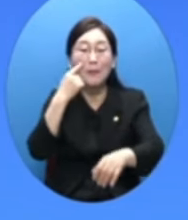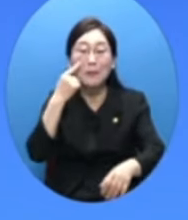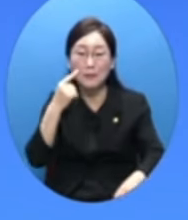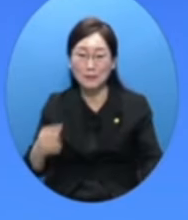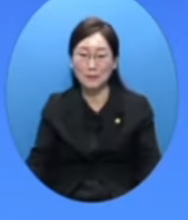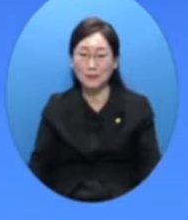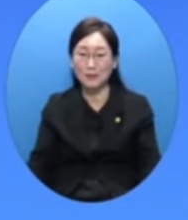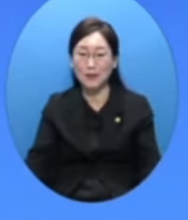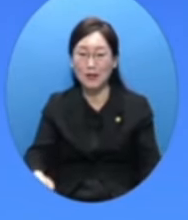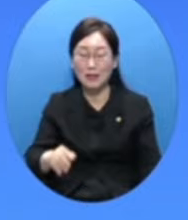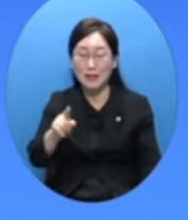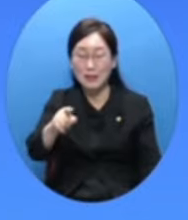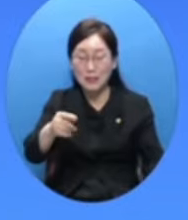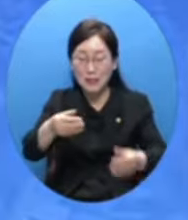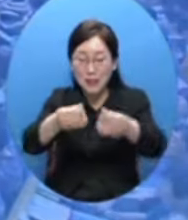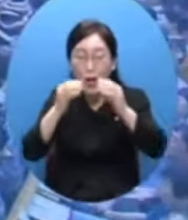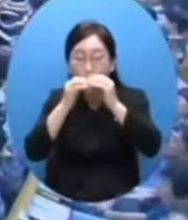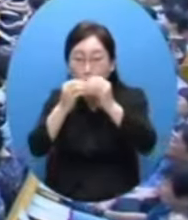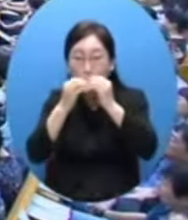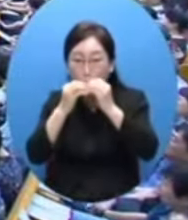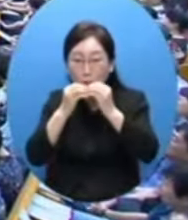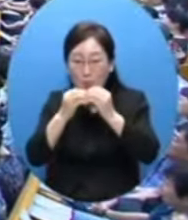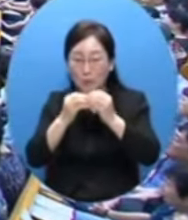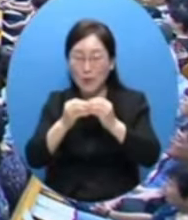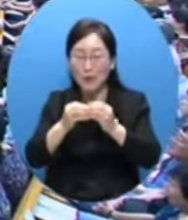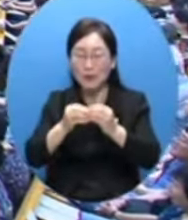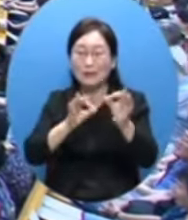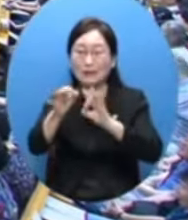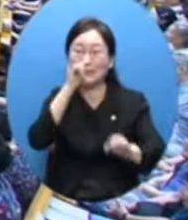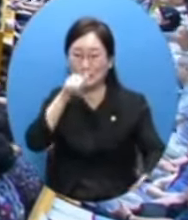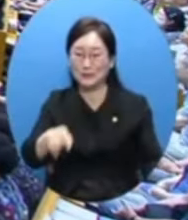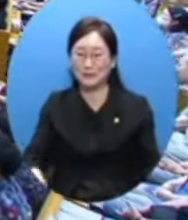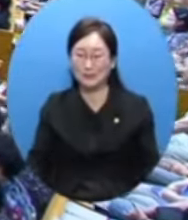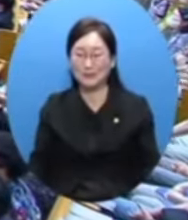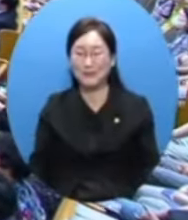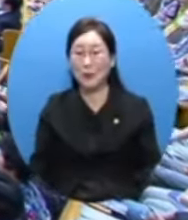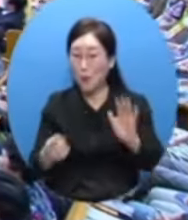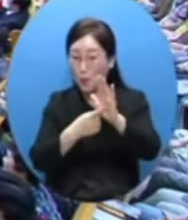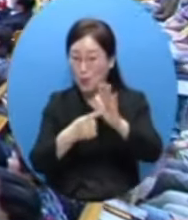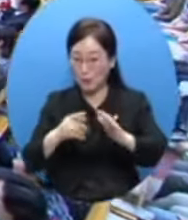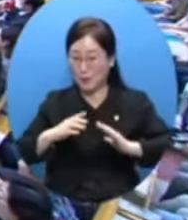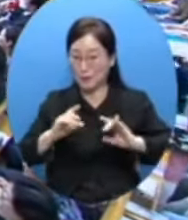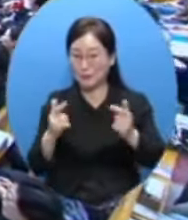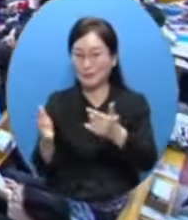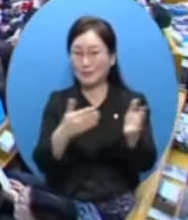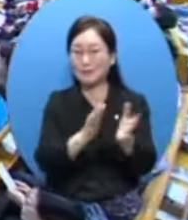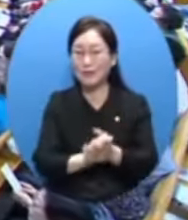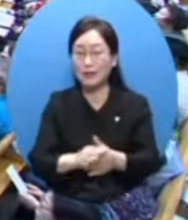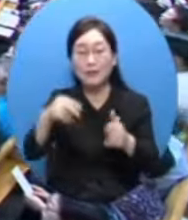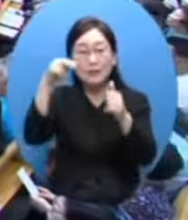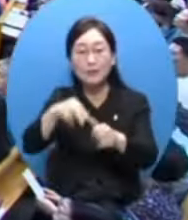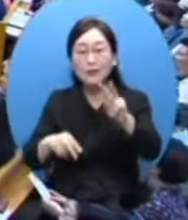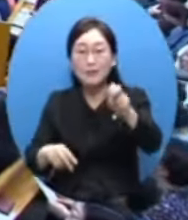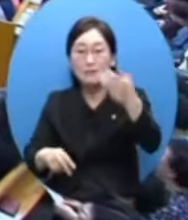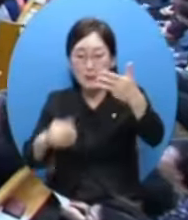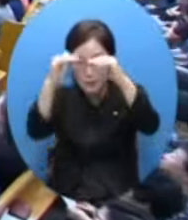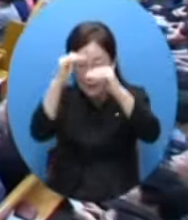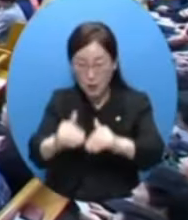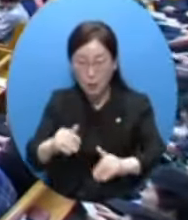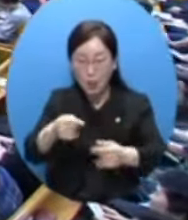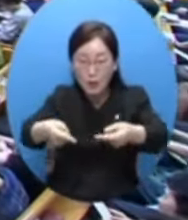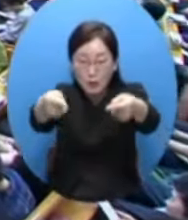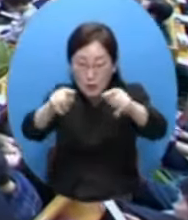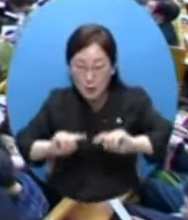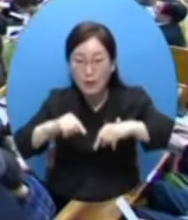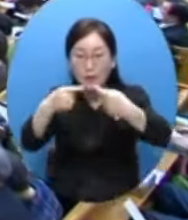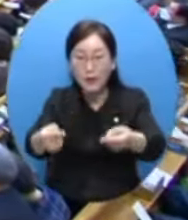인앤아웃 버거입니다. 내가 무슨 홍보대사가 됐는데 이 신명기 28장에 있는 말씀, 내가 들어가도 복을 받고 나가도